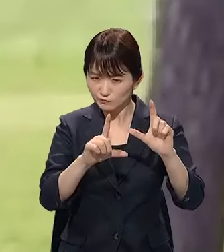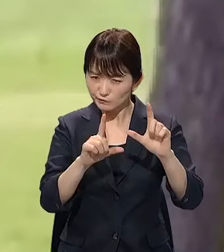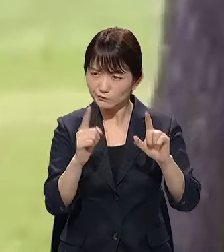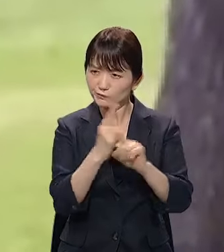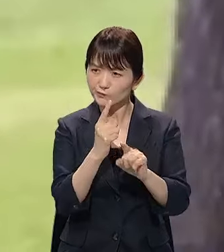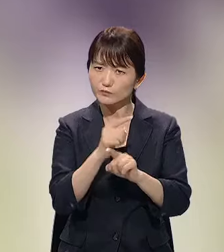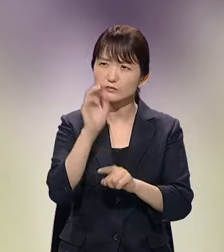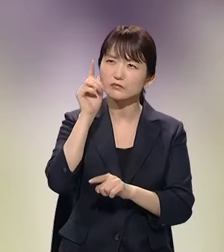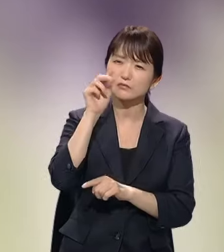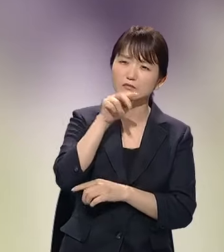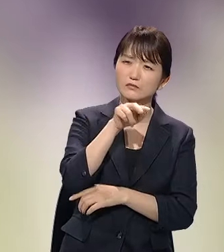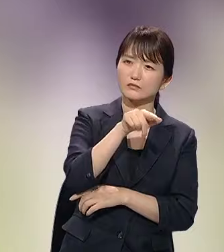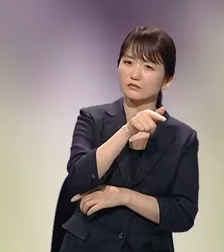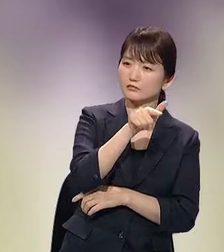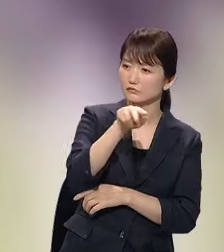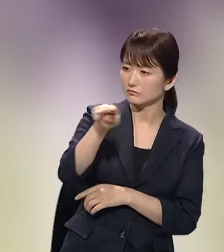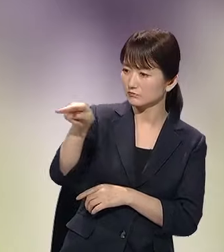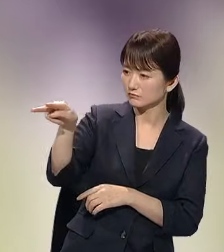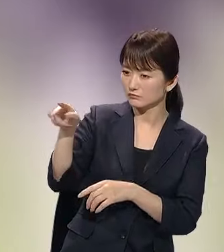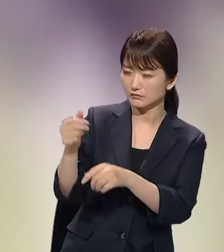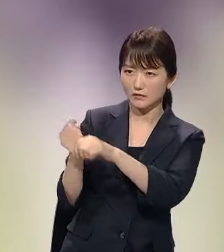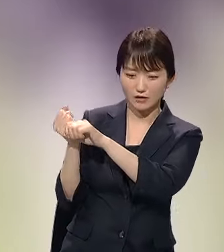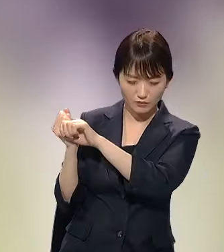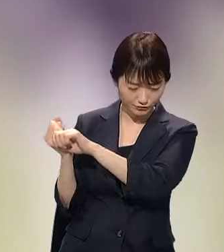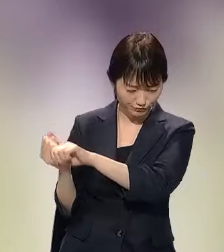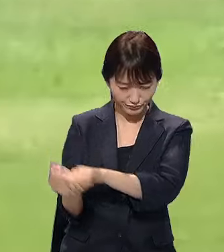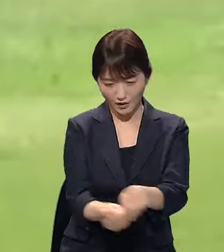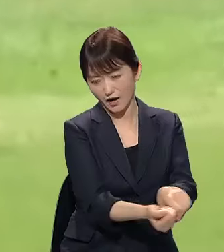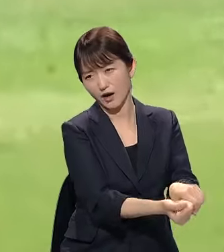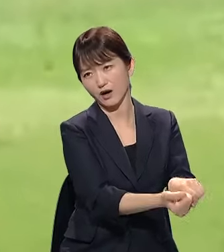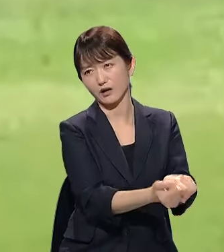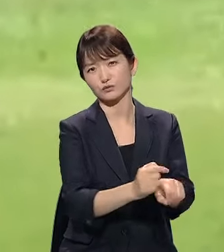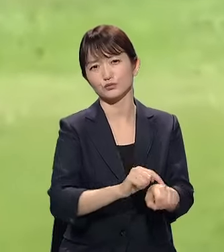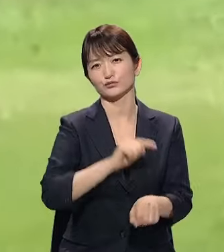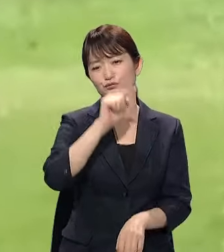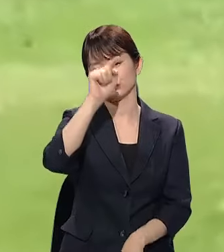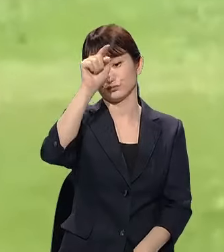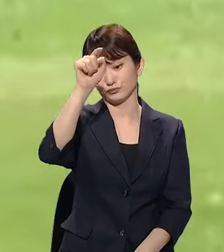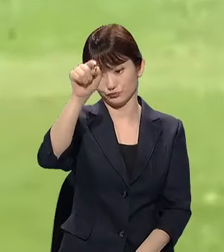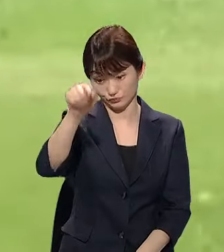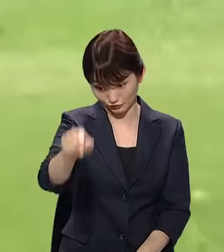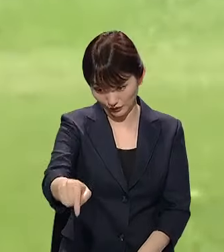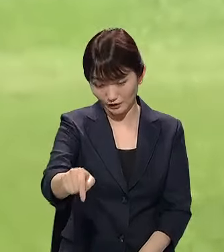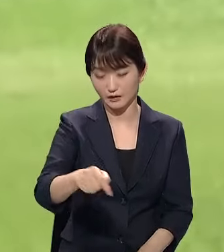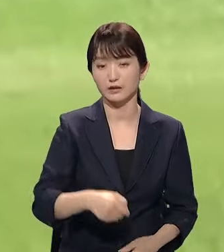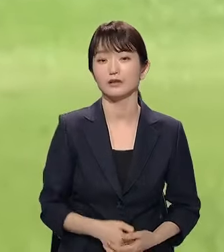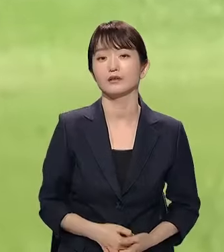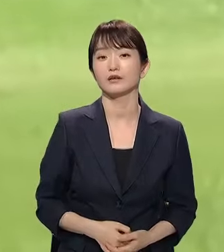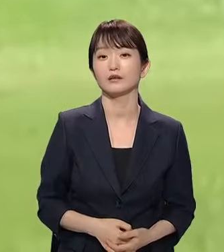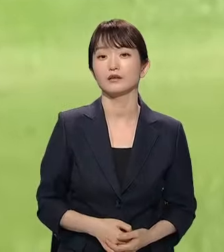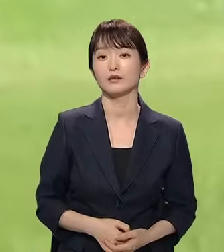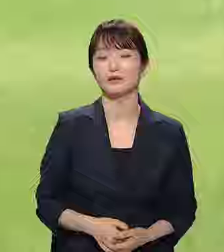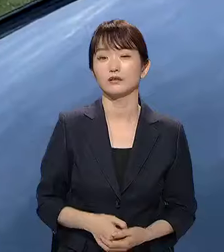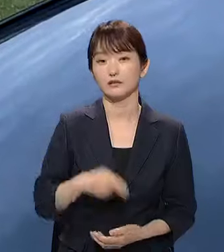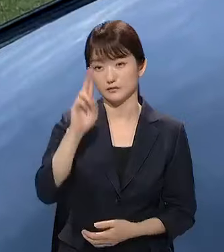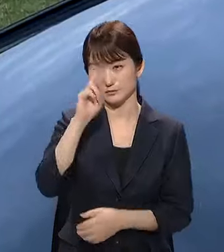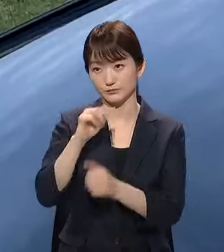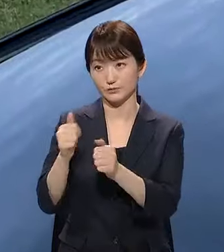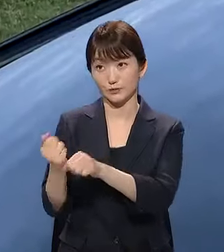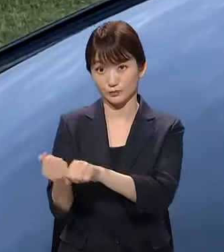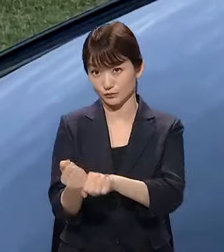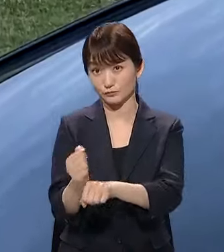보더니 아우 예 골프채를 힘껏 휘두르자 하얀 골프이 슝하고 날아갑니다 자 박변 사님 골프 좀 치시나요